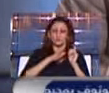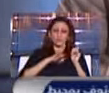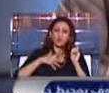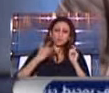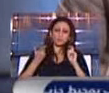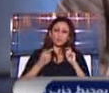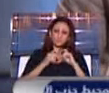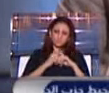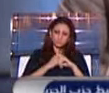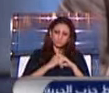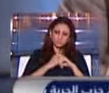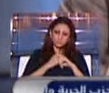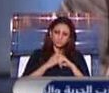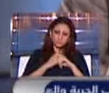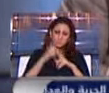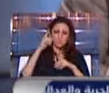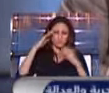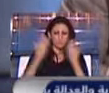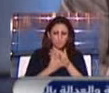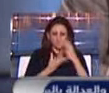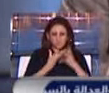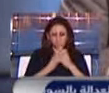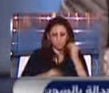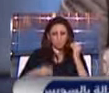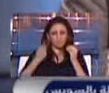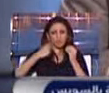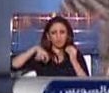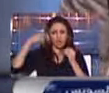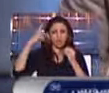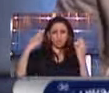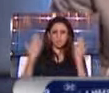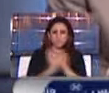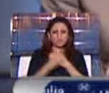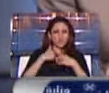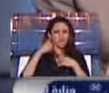فيش حاجه بتعوض الضنا، ربنا يصبرك طبعا، بس انا عايز اعرف يعني انت.